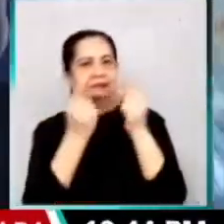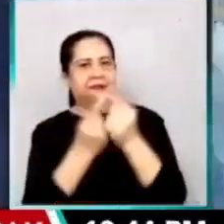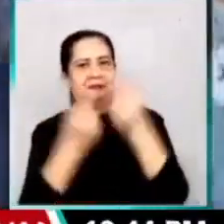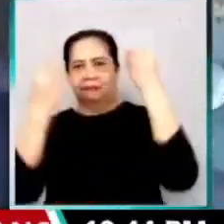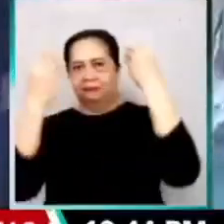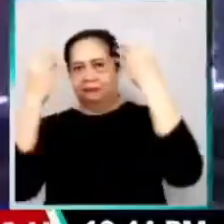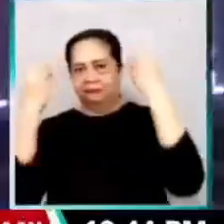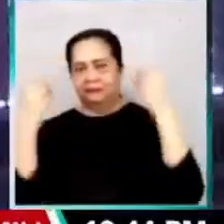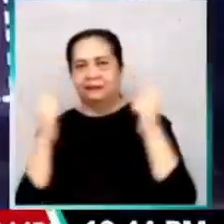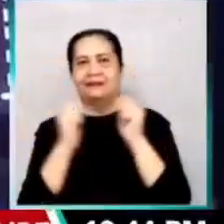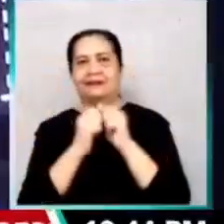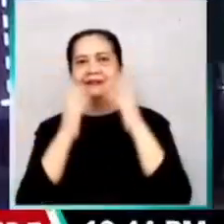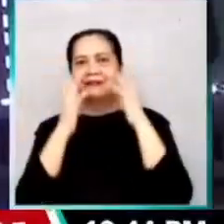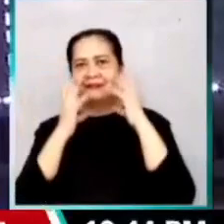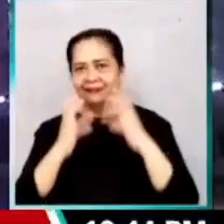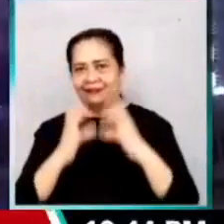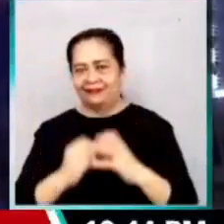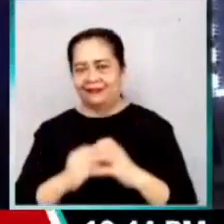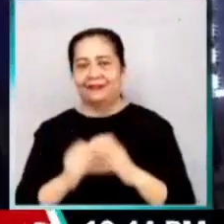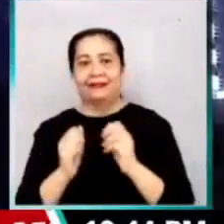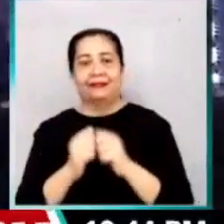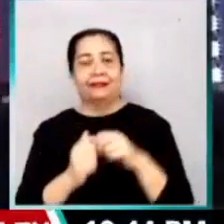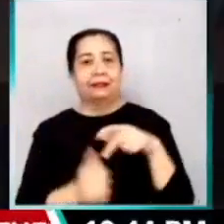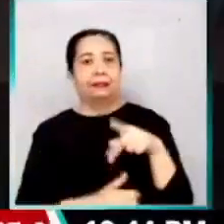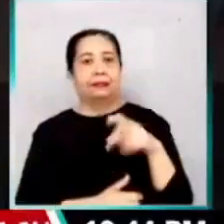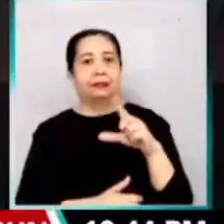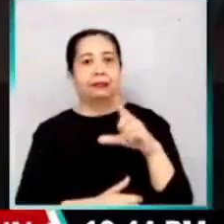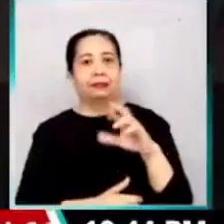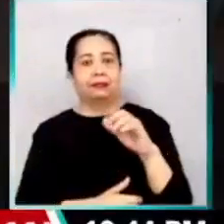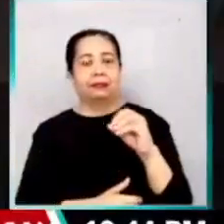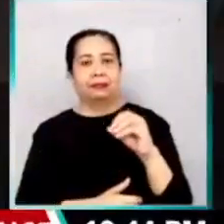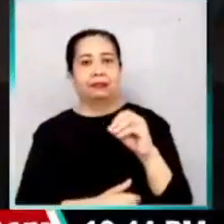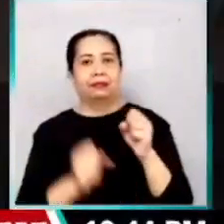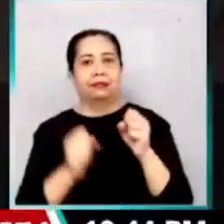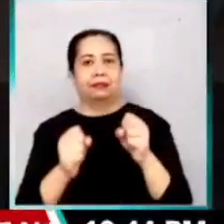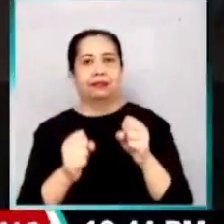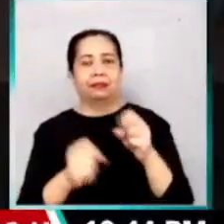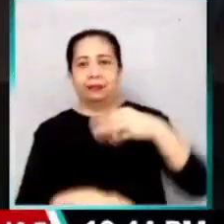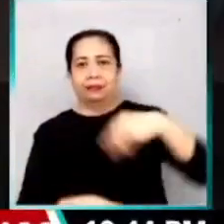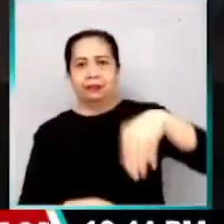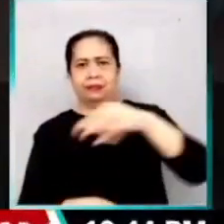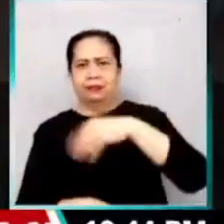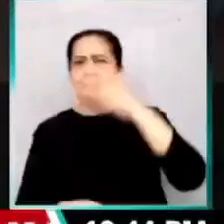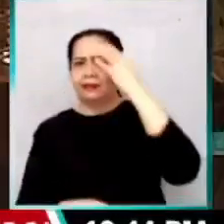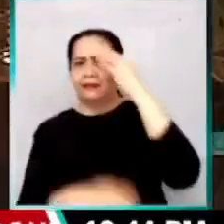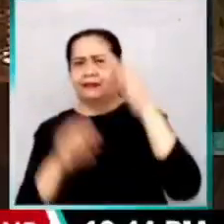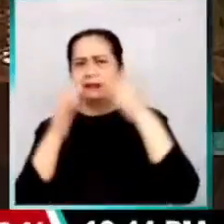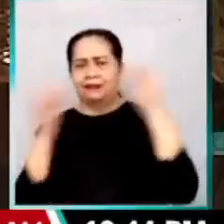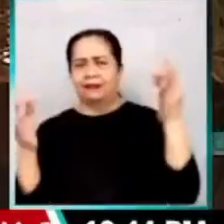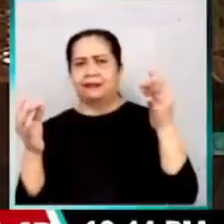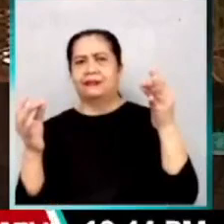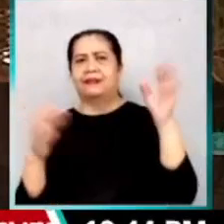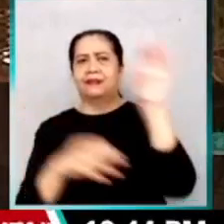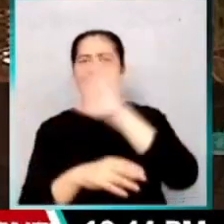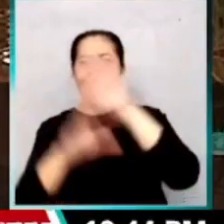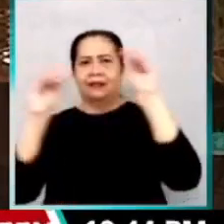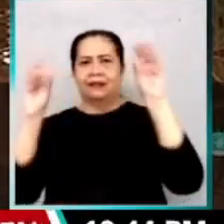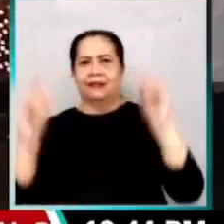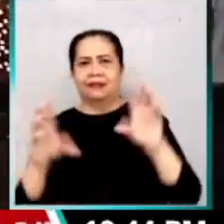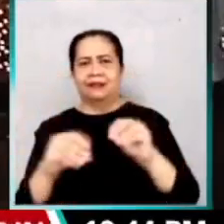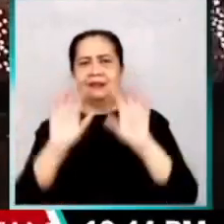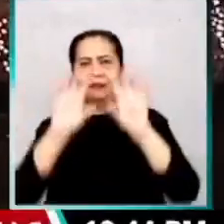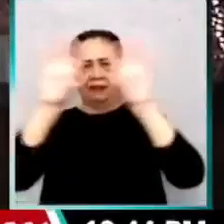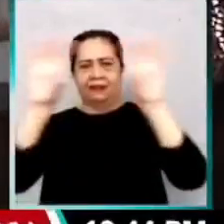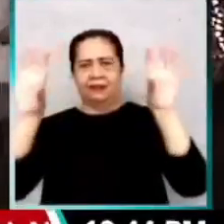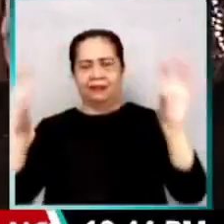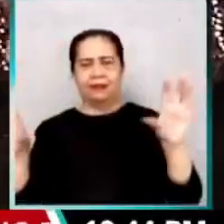si Santa. Sa Polycarpio Street naman sa Mandaluyong City na kilala sa magarbong Christmas display tuwing Pasko. Puno rin